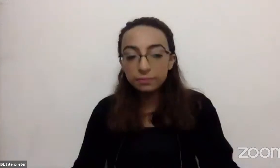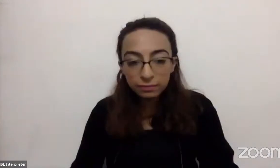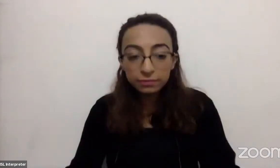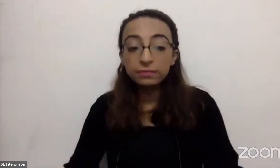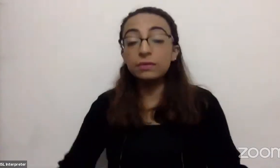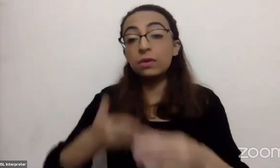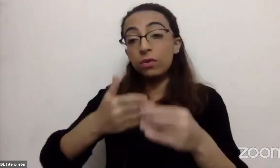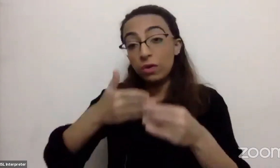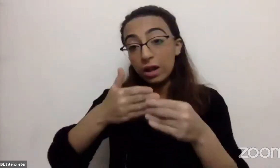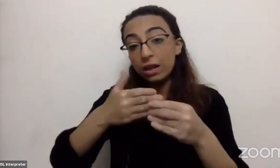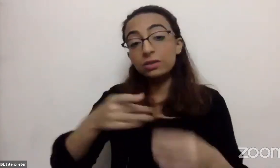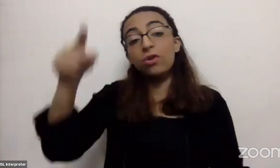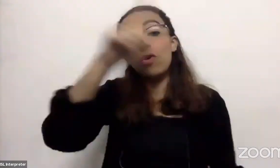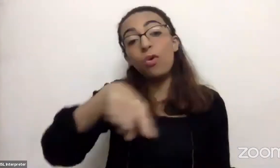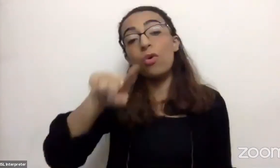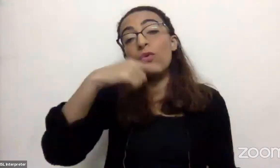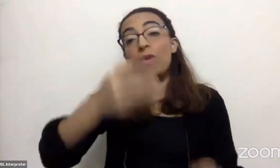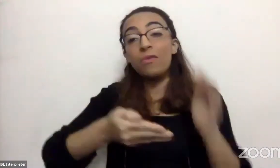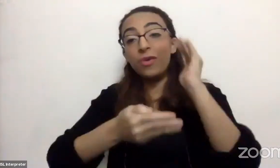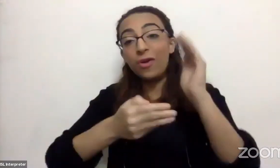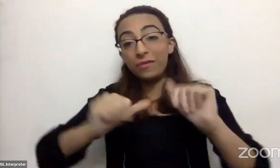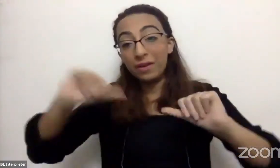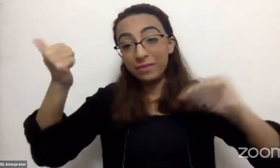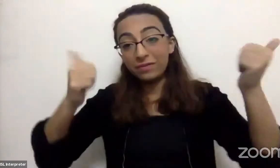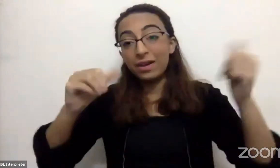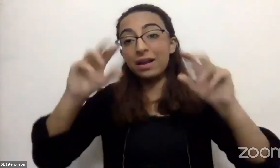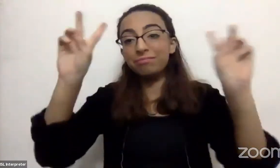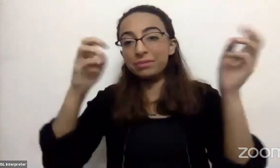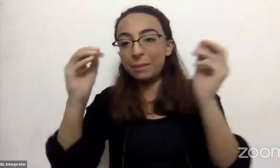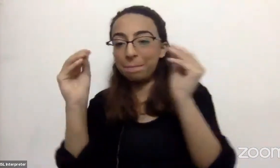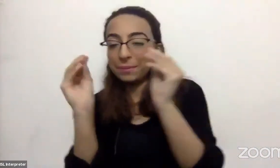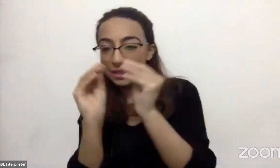Congratulations to all the awardees of category B.